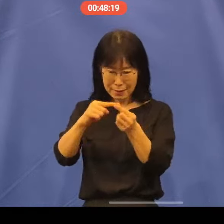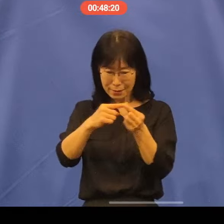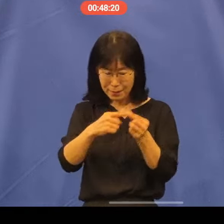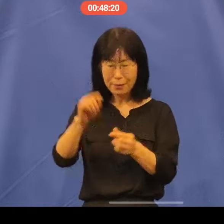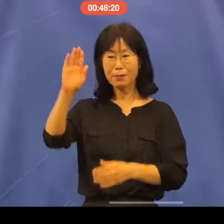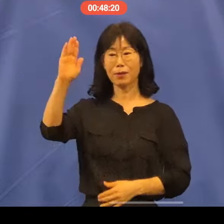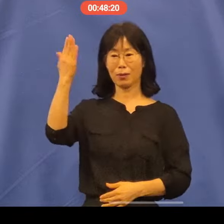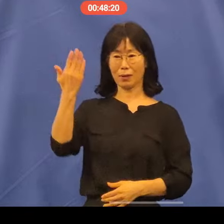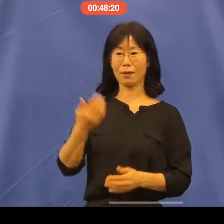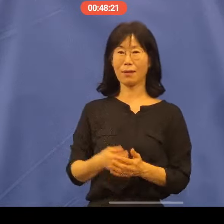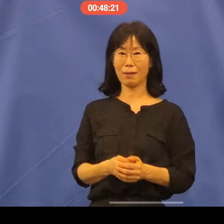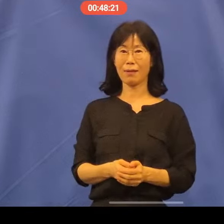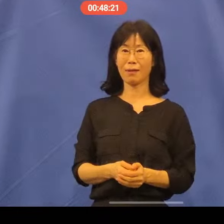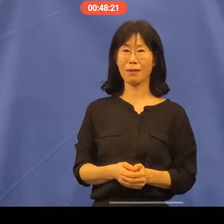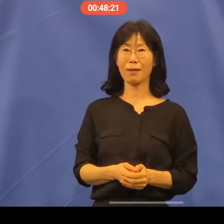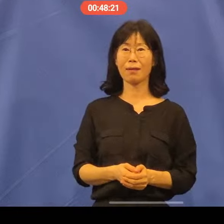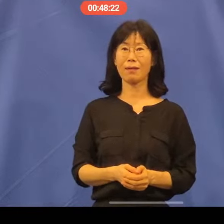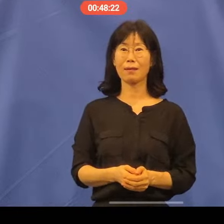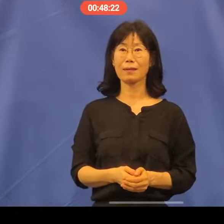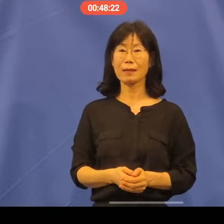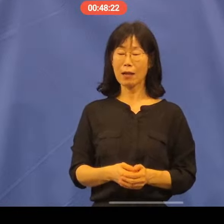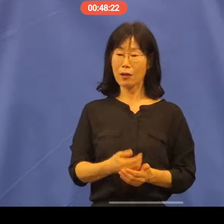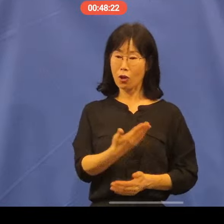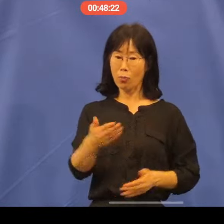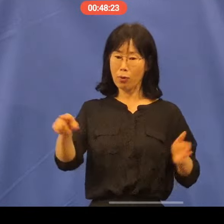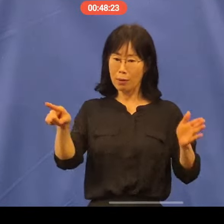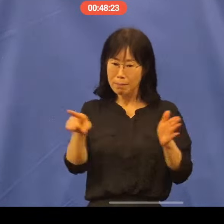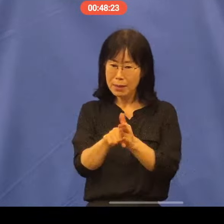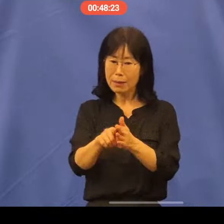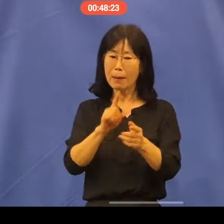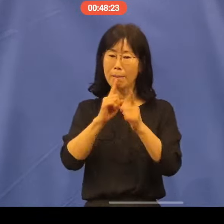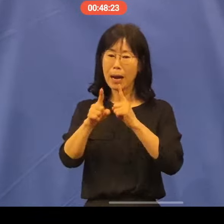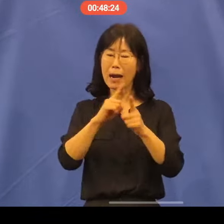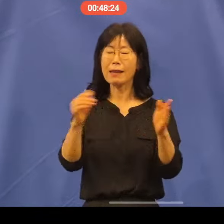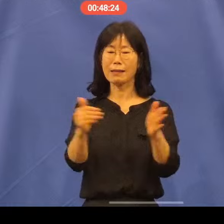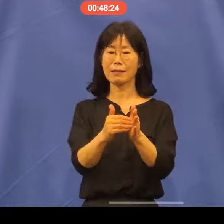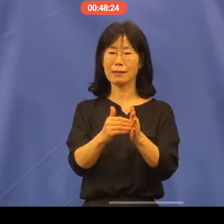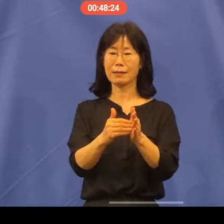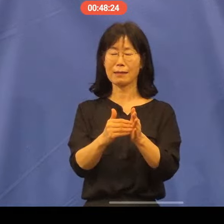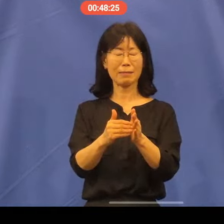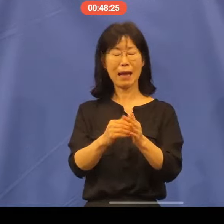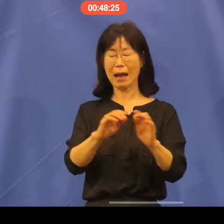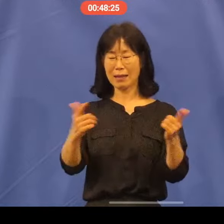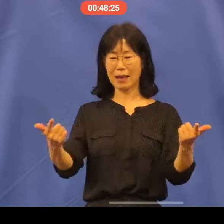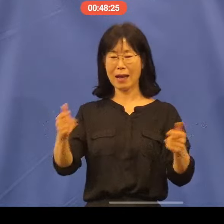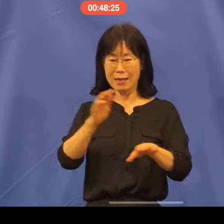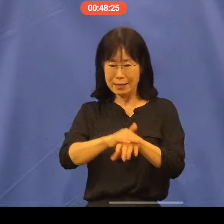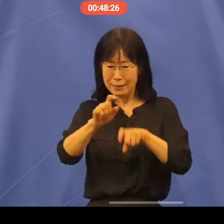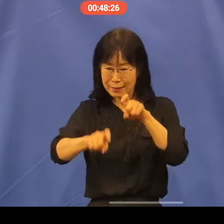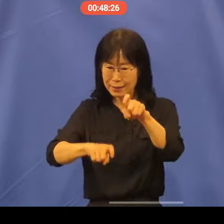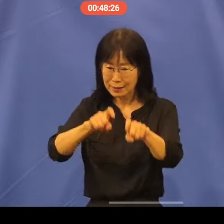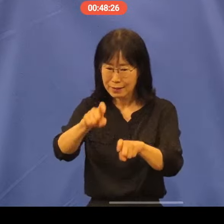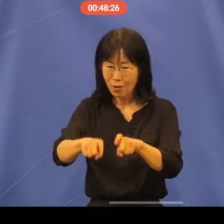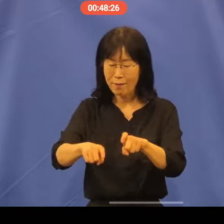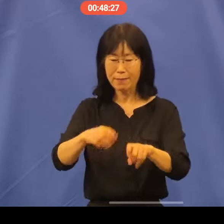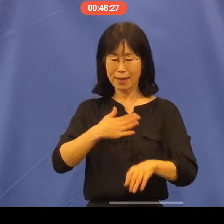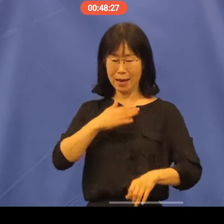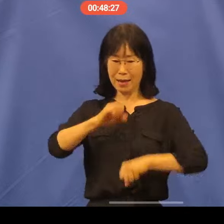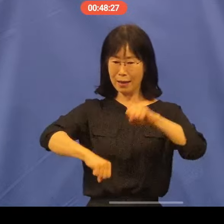여러분, 믿음은 말이나 이론으로 끝나면 안 됩니다. 구체적인 행동으로 옮겨줘야 되죠. 믿는 다음에 믿음이 뭐예요? 믿음은 맡기는 거잖아요.